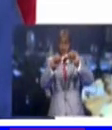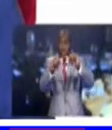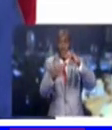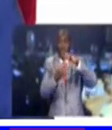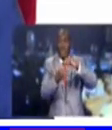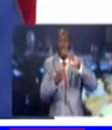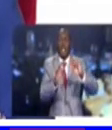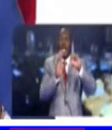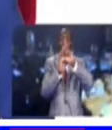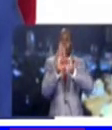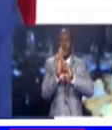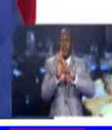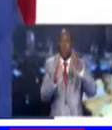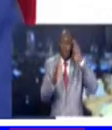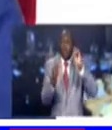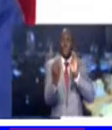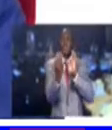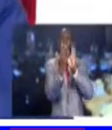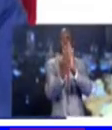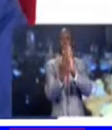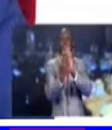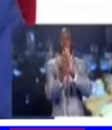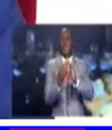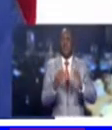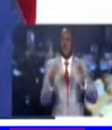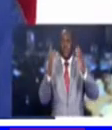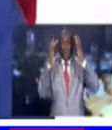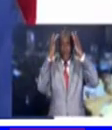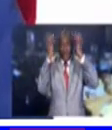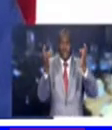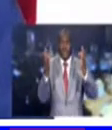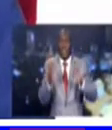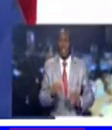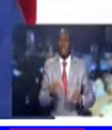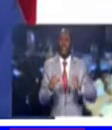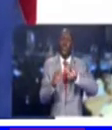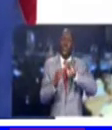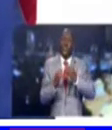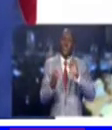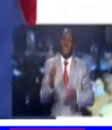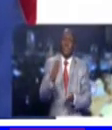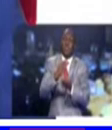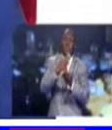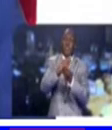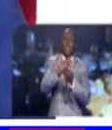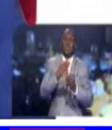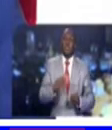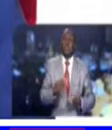domaine de la loi afin de faire face aux impératifs dans le budgétaire économique